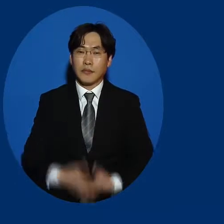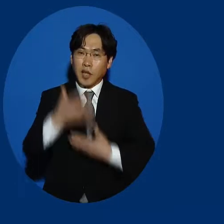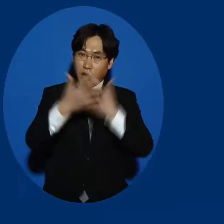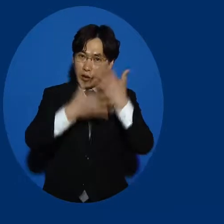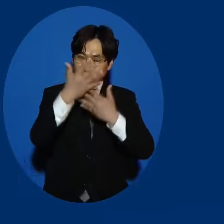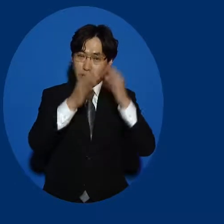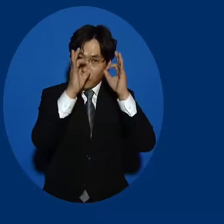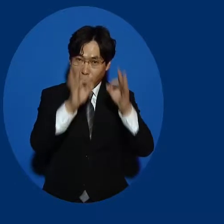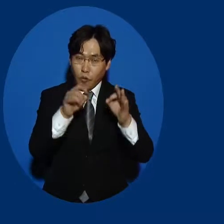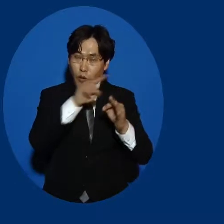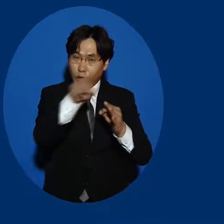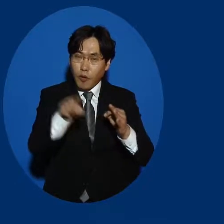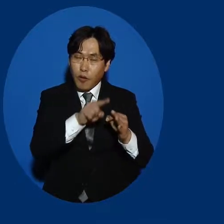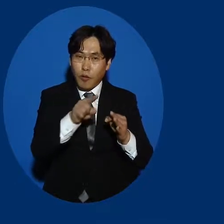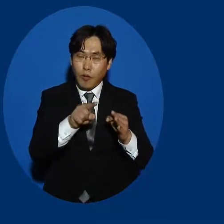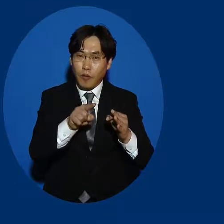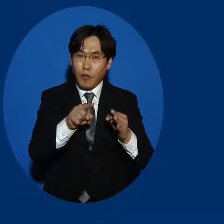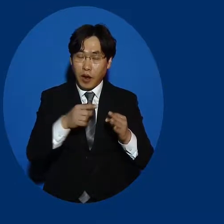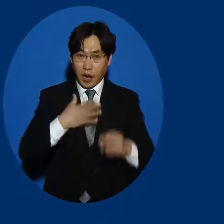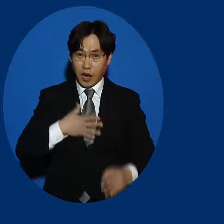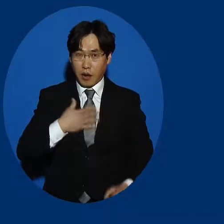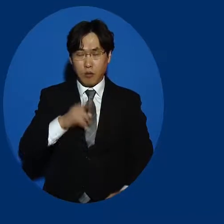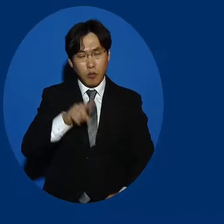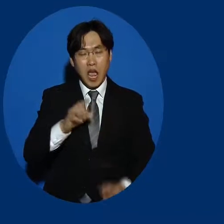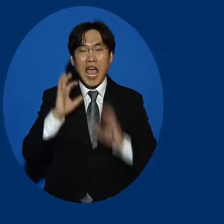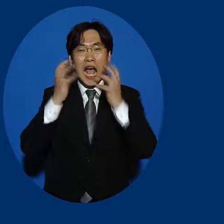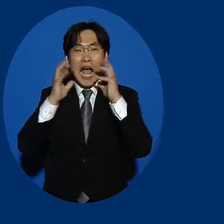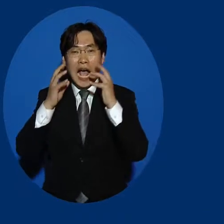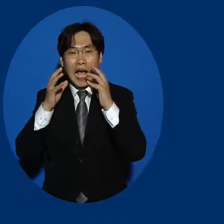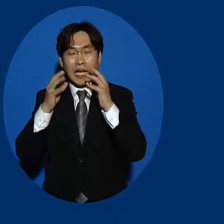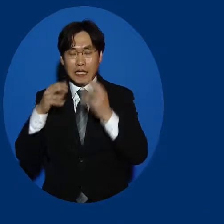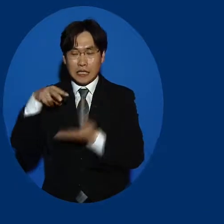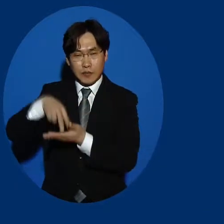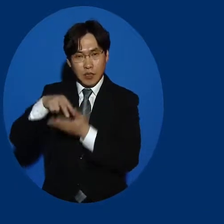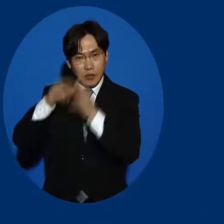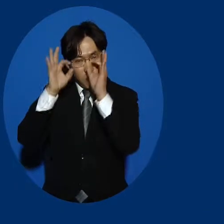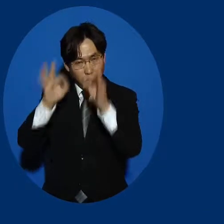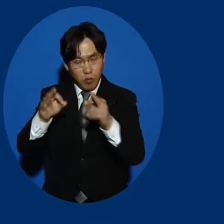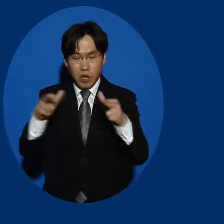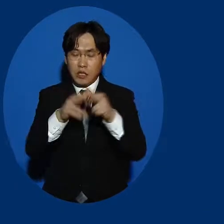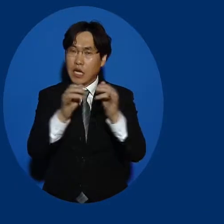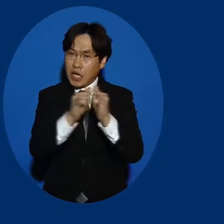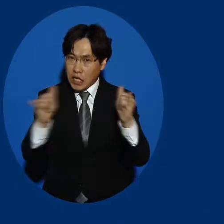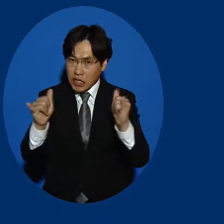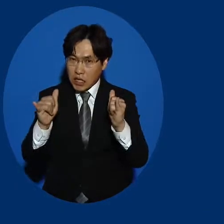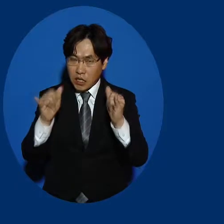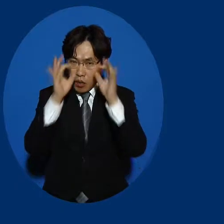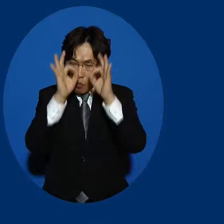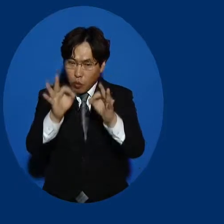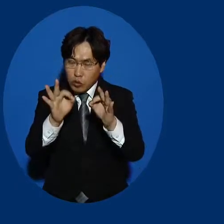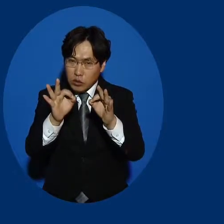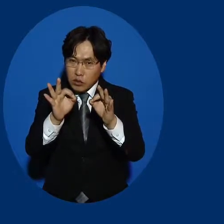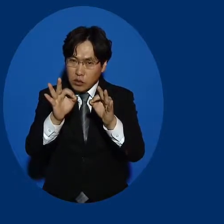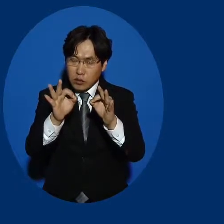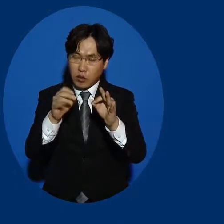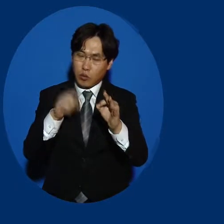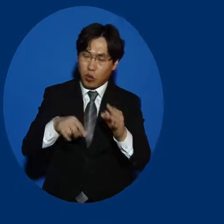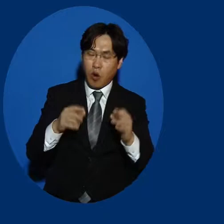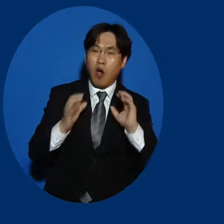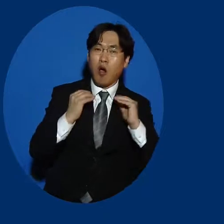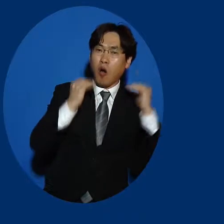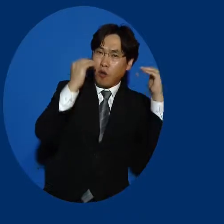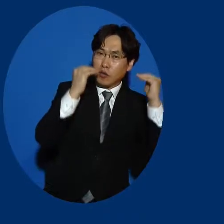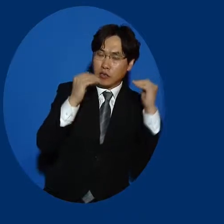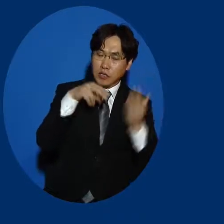영상에서 확인하신 것처럼 어린아이의 눈으로 장애인을 바라볼 때와 어른의 눈으로